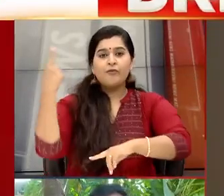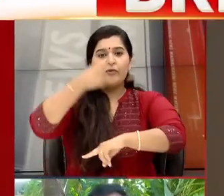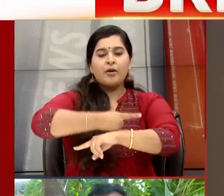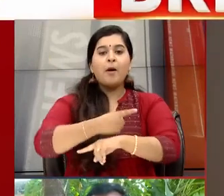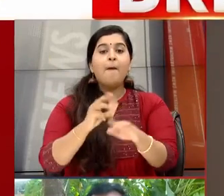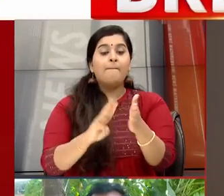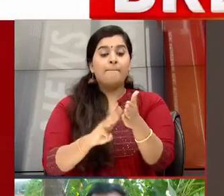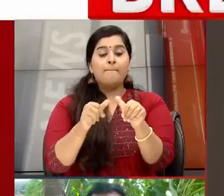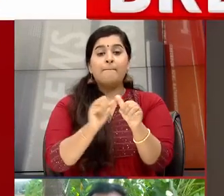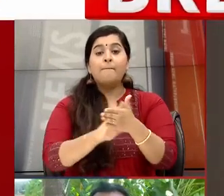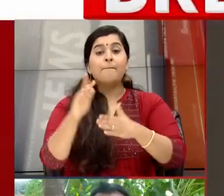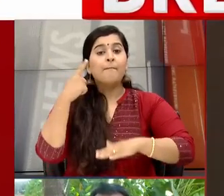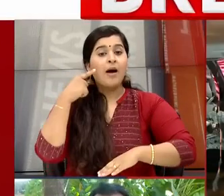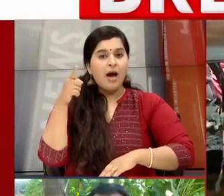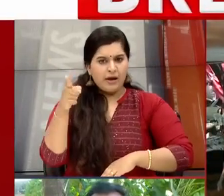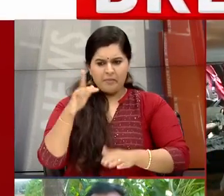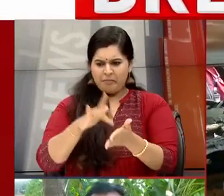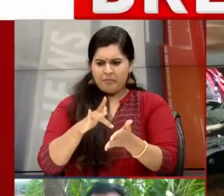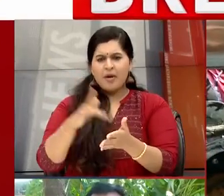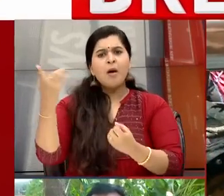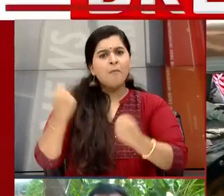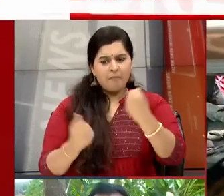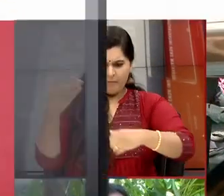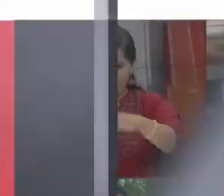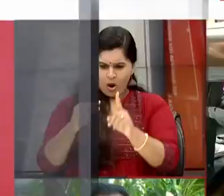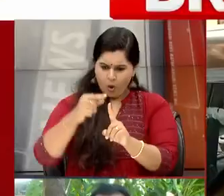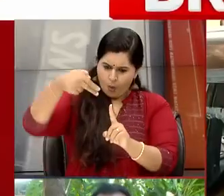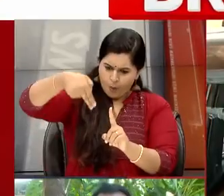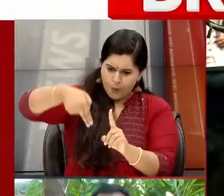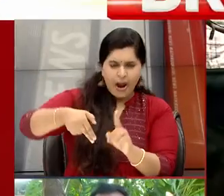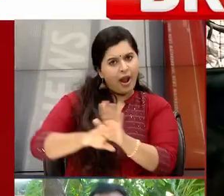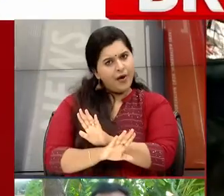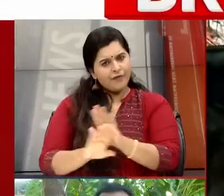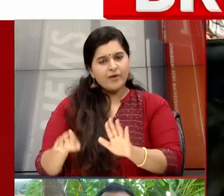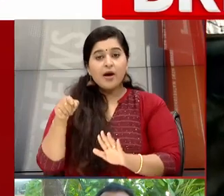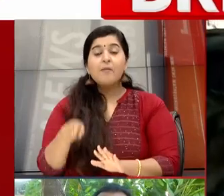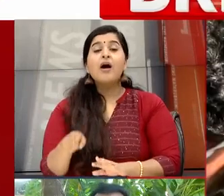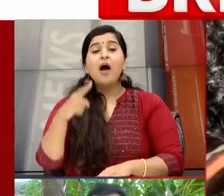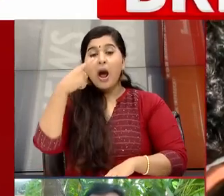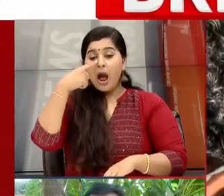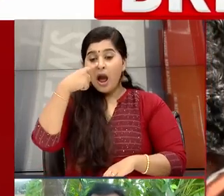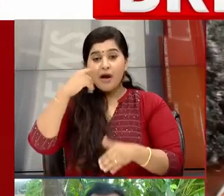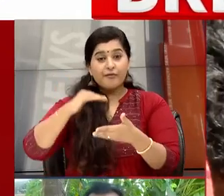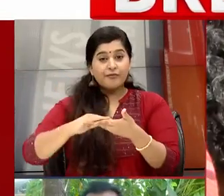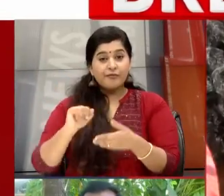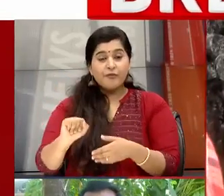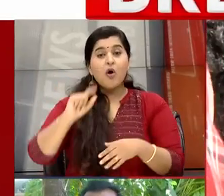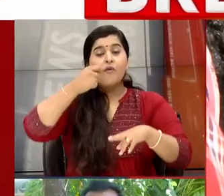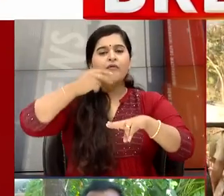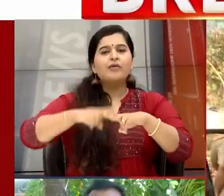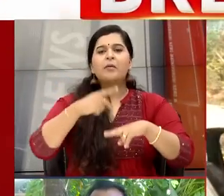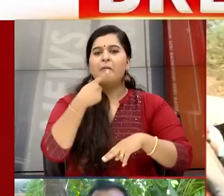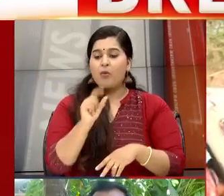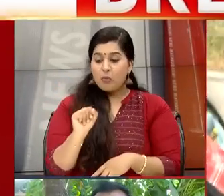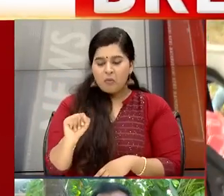നിന്നും വാഹനത്തിൽ പെട്രോൾ അടിച്ചിരുന്നു. അതുകൊണ്ട് അങ്ങനെ ഒരു സാഹചര്യം ഒന്നും ഉണ്ടായിരുന്നില്ല എന്നതാണ് ഈ റീഷയുടെ അച്ഛൻ വ്യക്തമാക്കുന്നത്. റീഷയുടെ അച്ഛൻ്റെ പേരിലാണ് ഈ വാഹനം